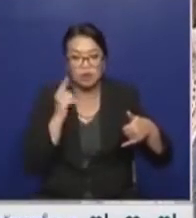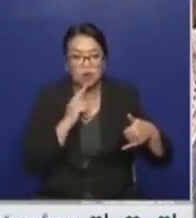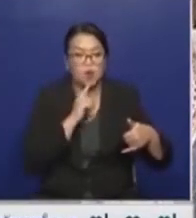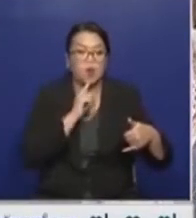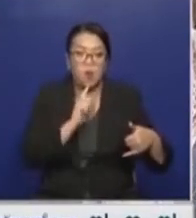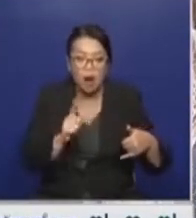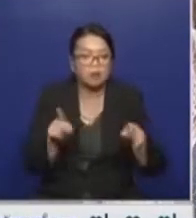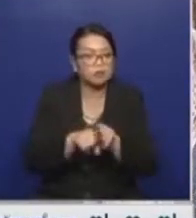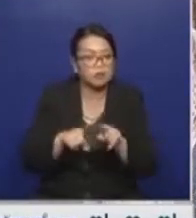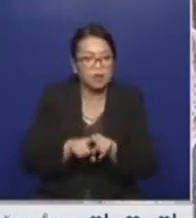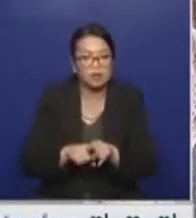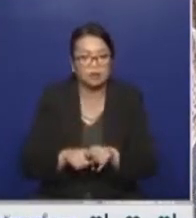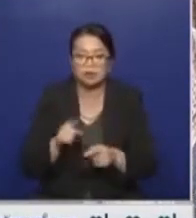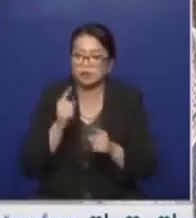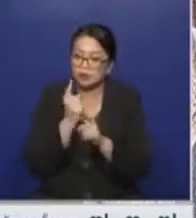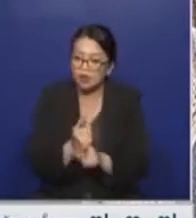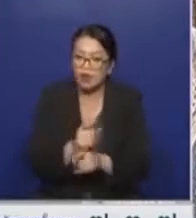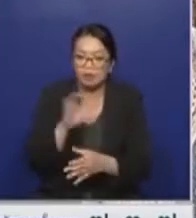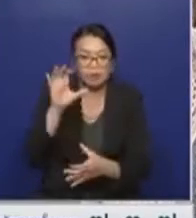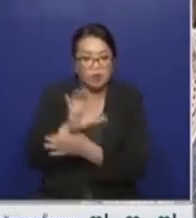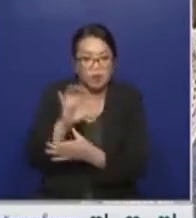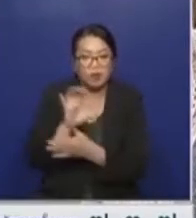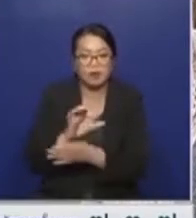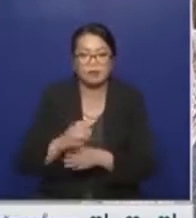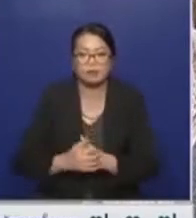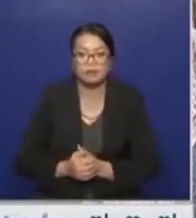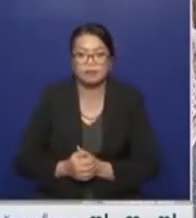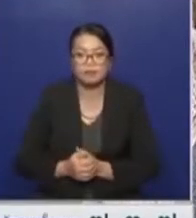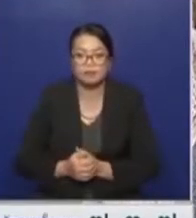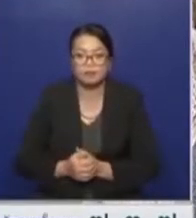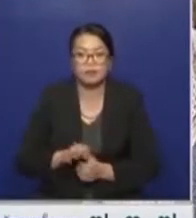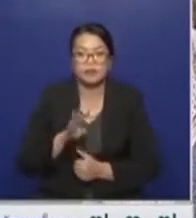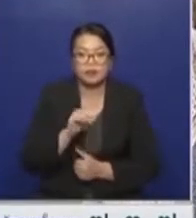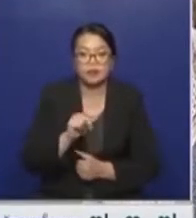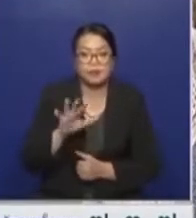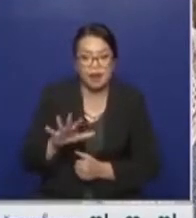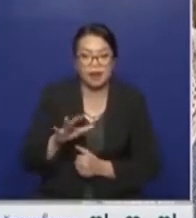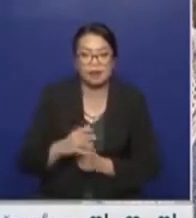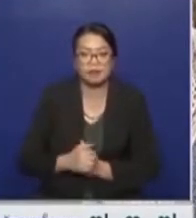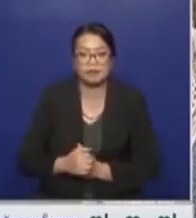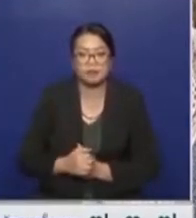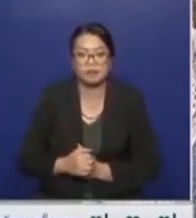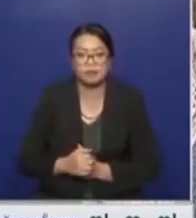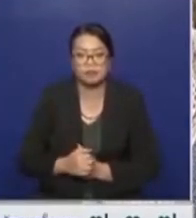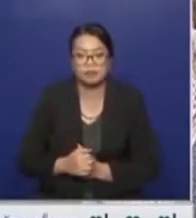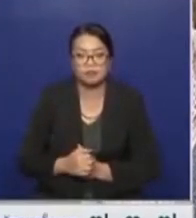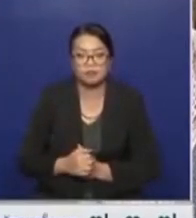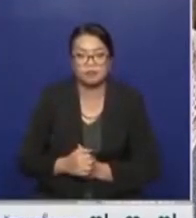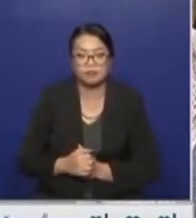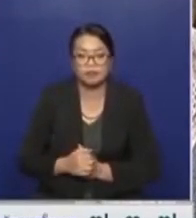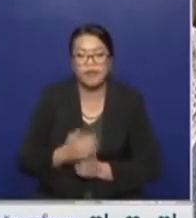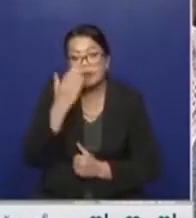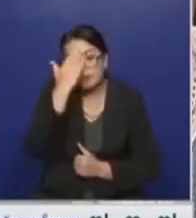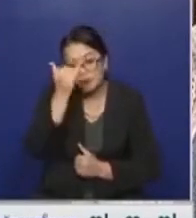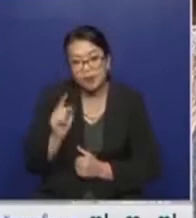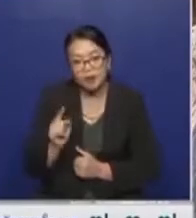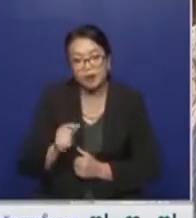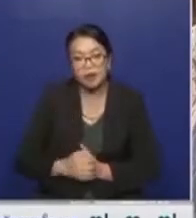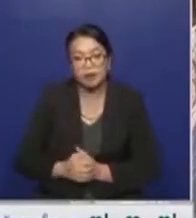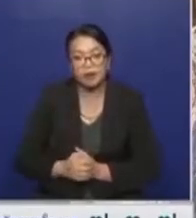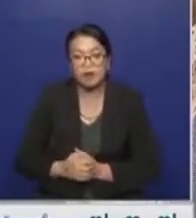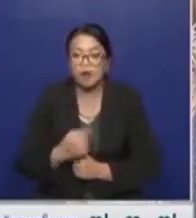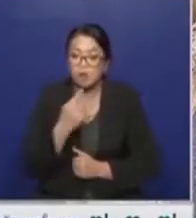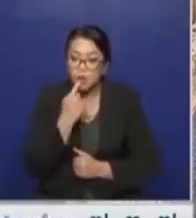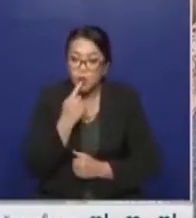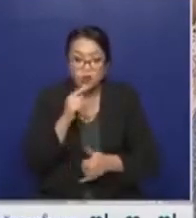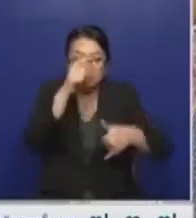ายครับตามข้อบังคับข้อที่45ทำไมฮะการพูดถึงพ